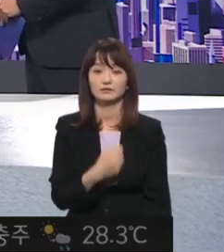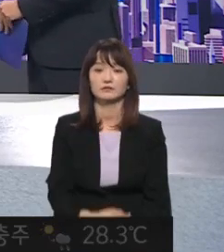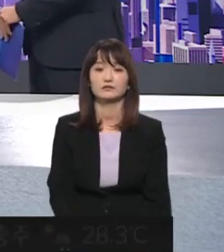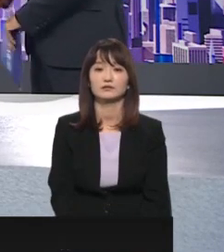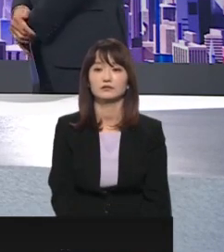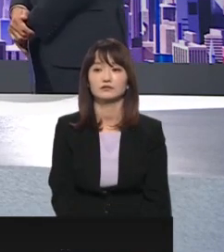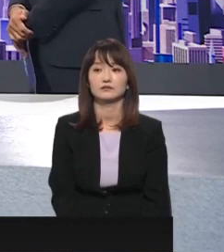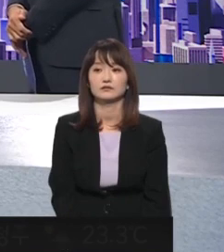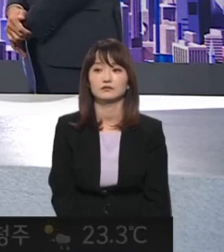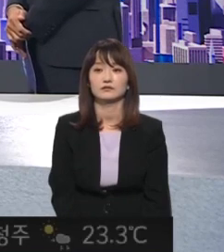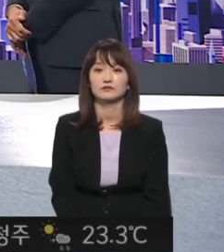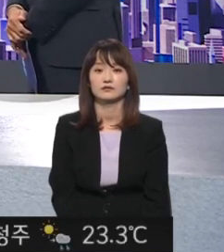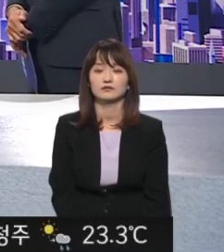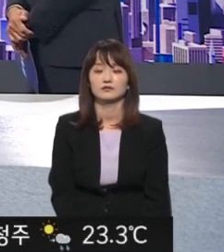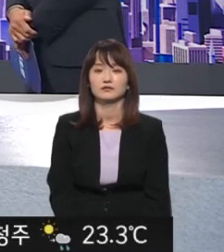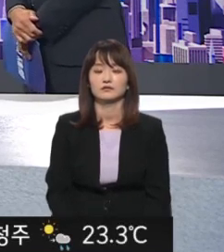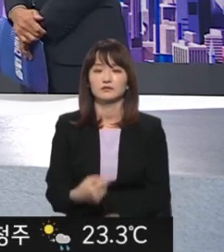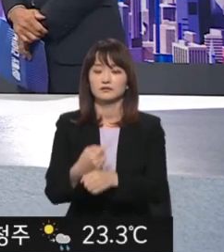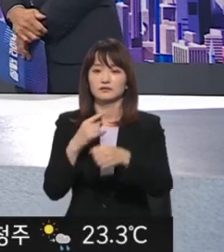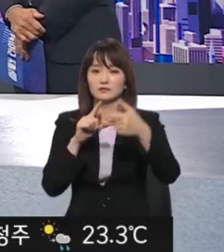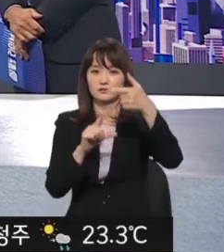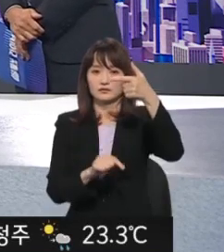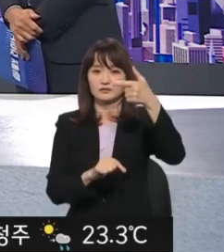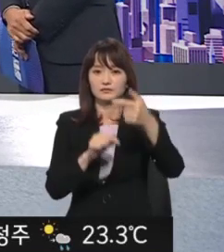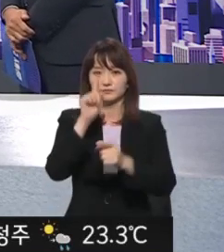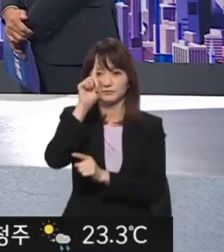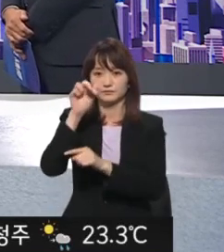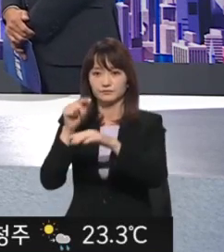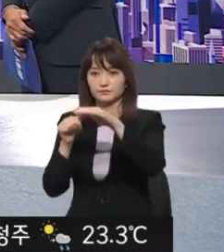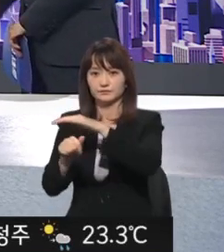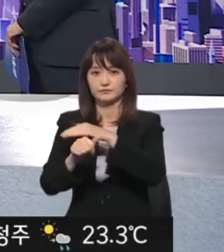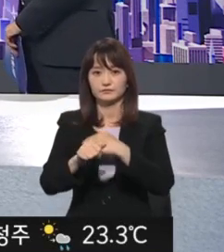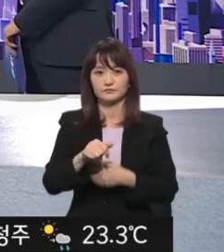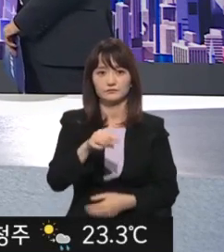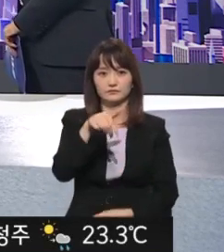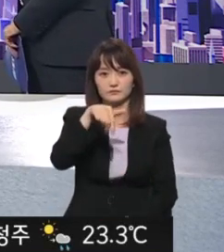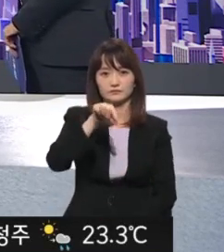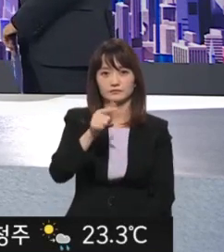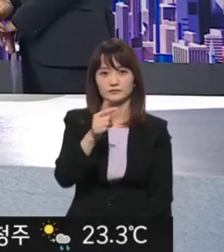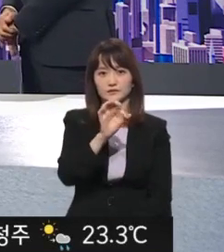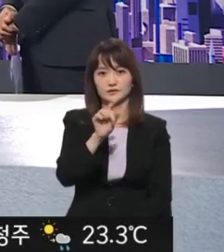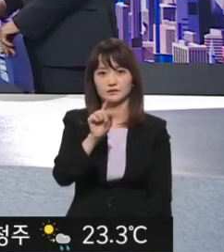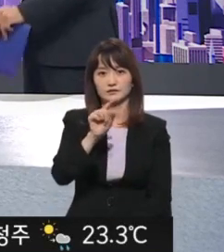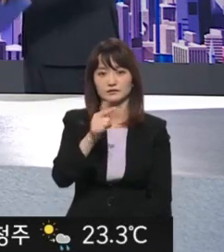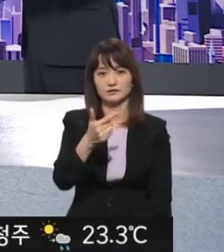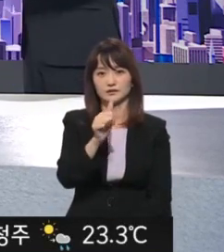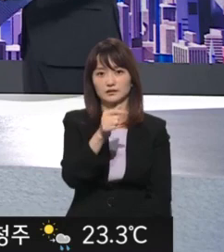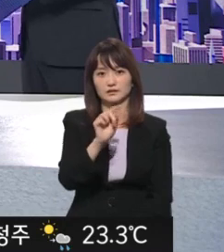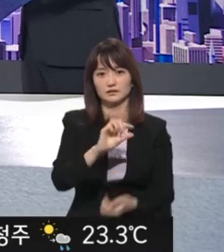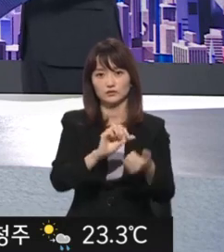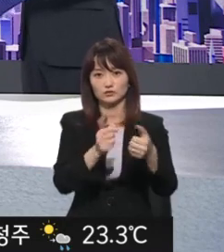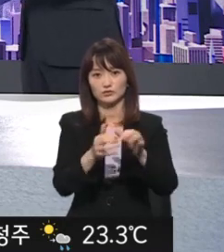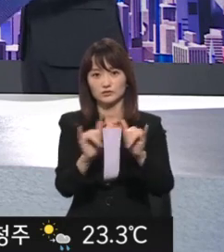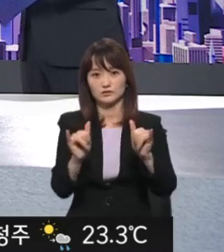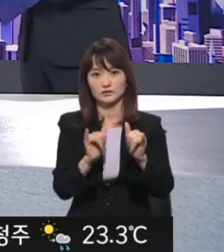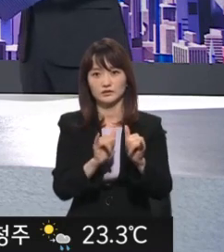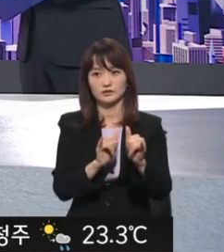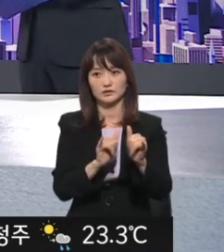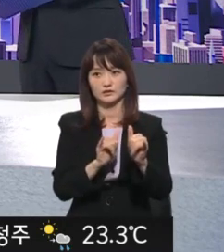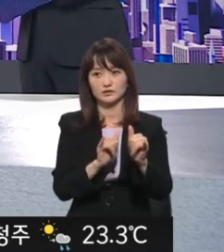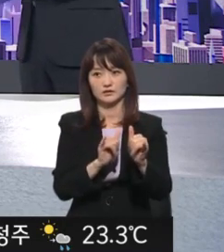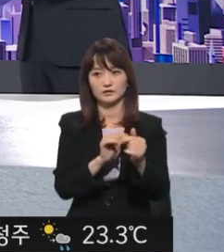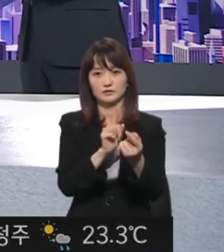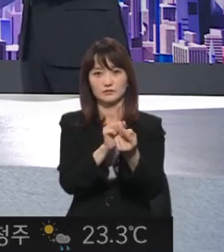당시 이제 지난 6월 쯤 이었읍니다 이준석 전 대표가 천안함 희생자를 만나서 저렇게 왼쪽에 보신 것처럼 운 적이 있어요 눈물